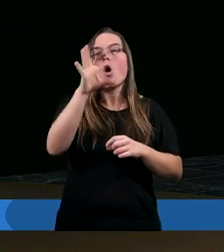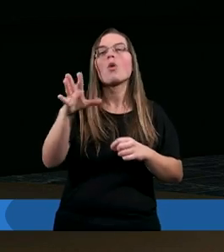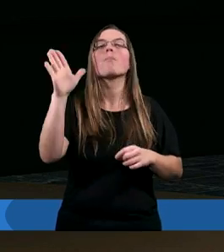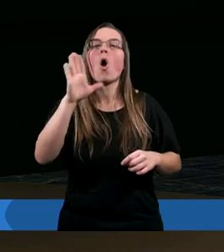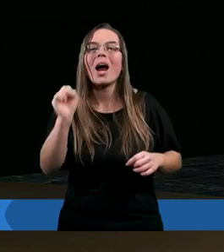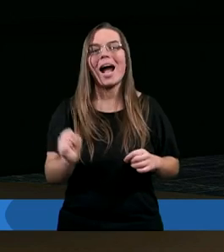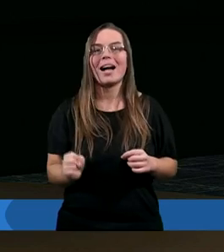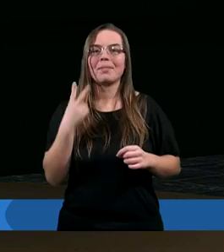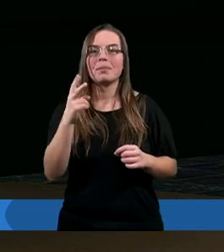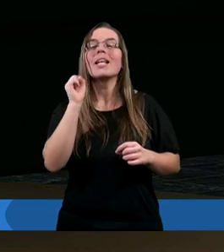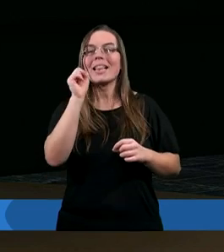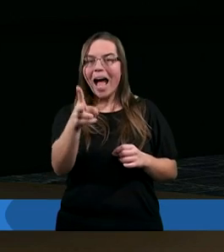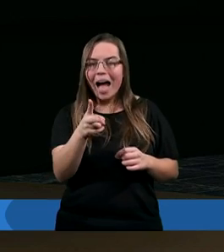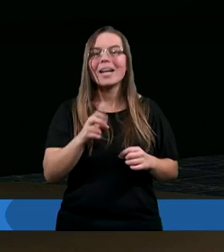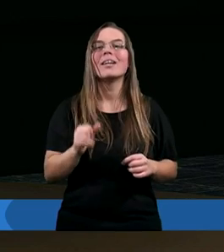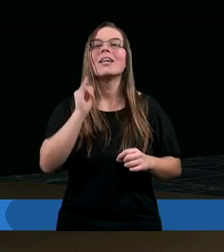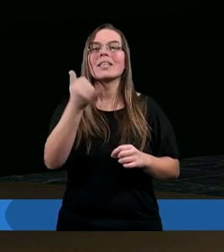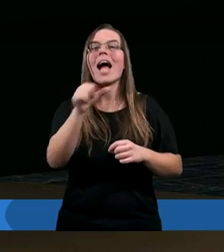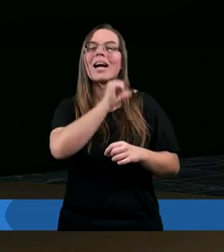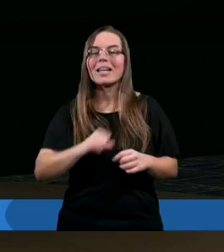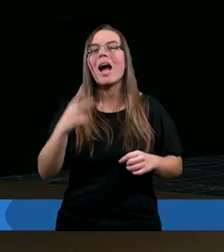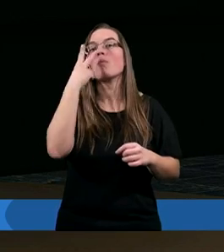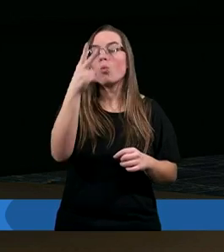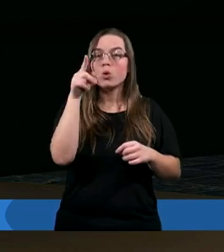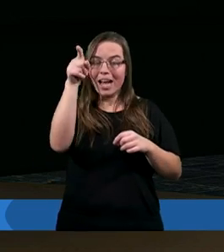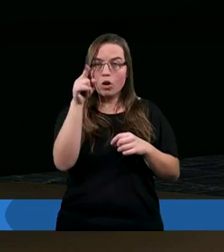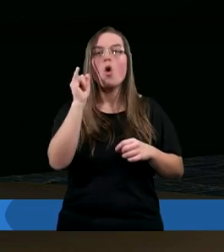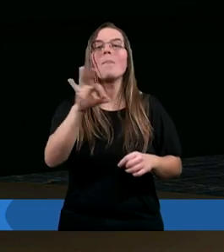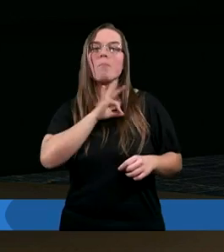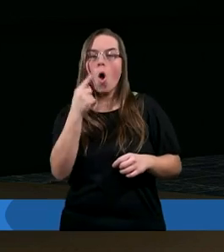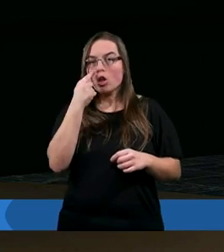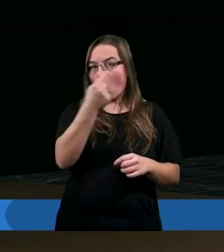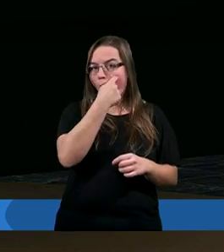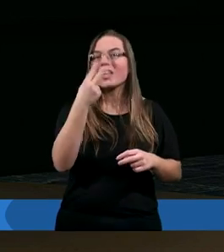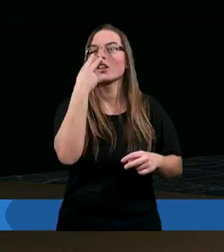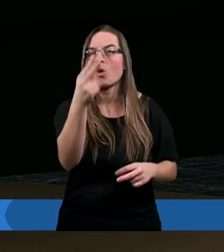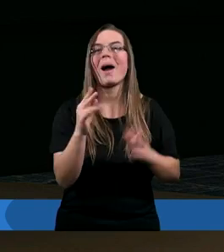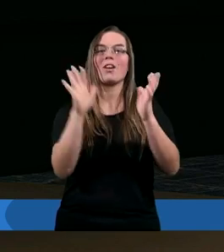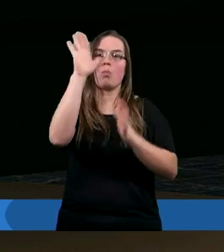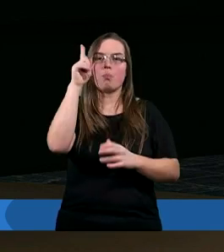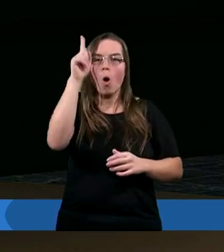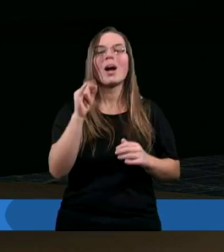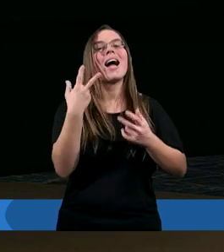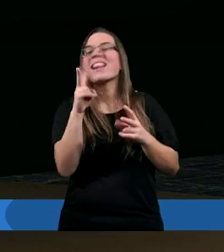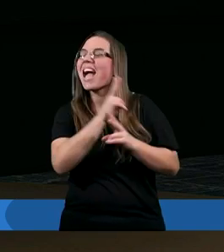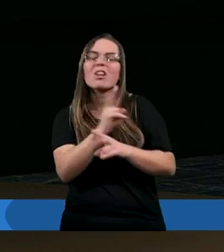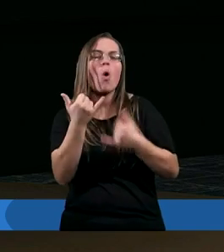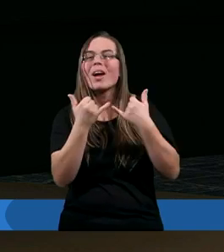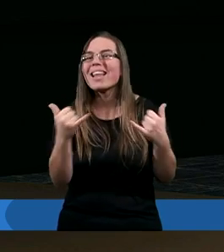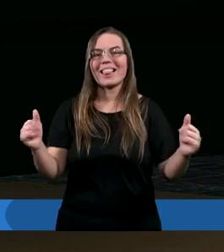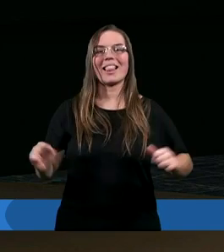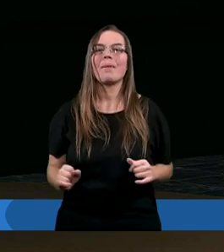Boga. Tak, ja sam ujrzę go i moje oczy zobaczą go. Nie kto inny.